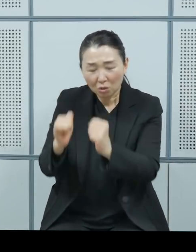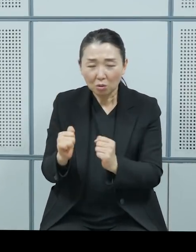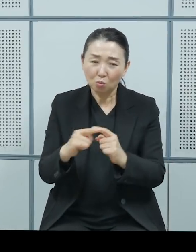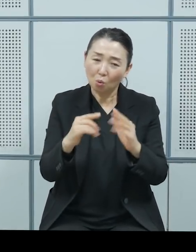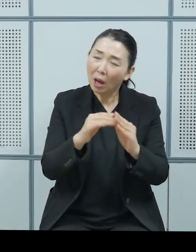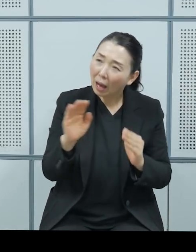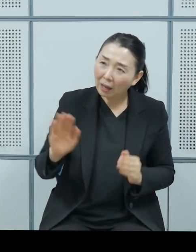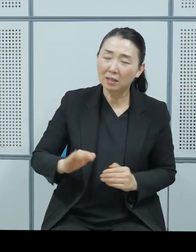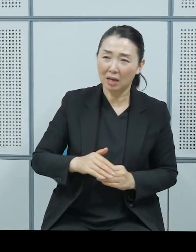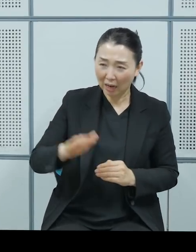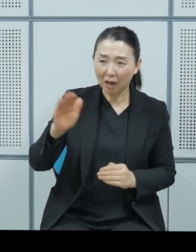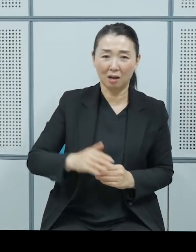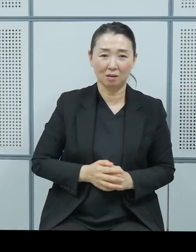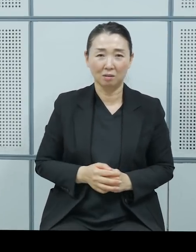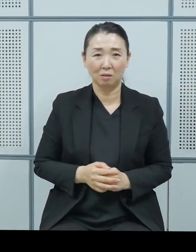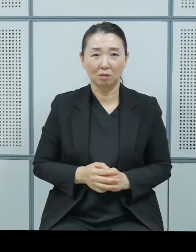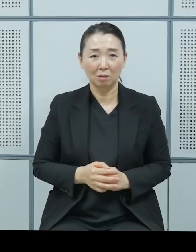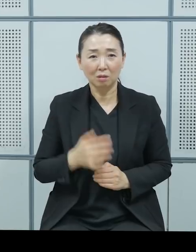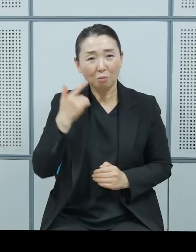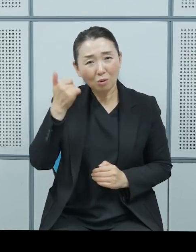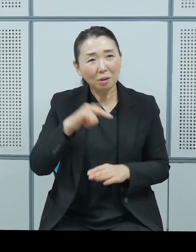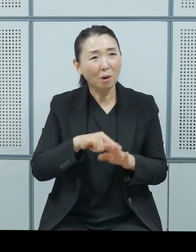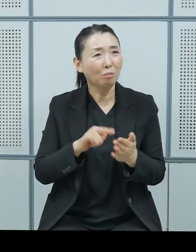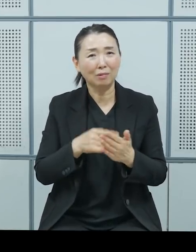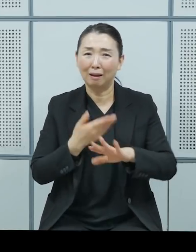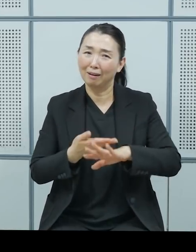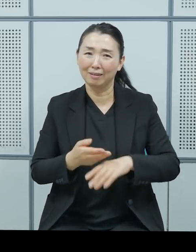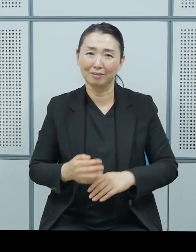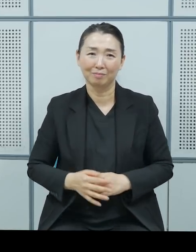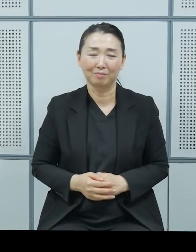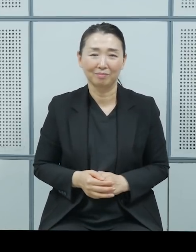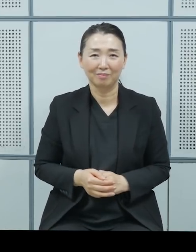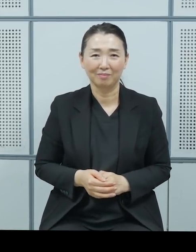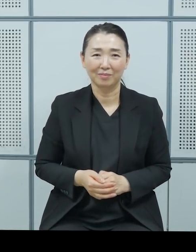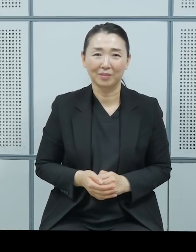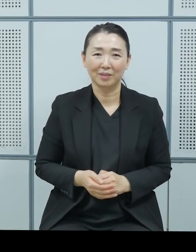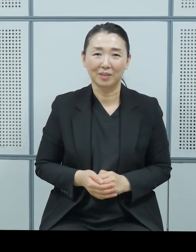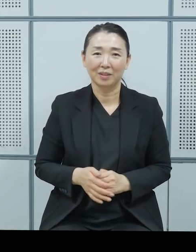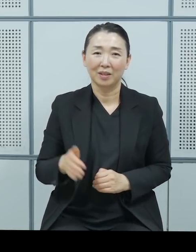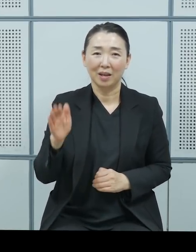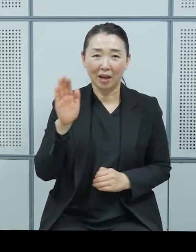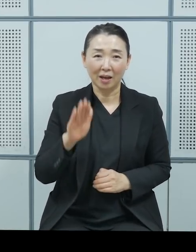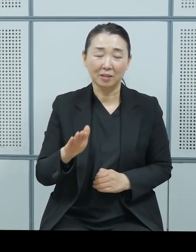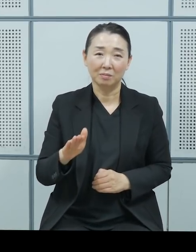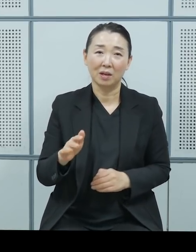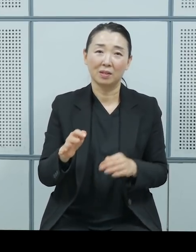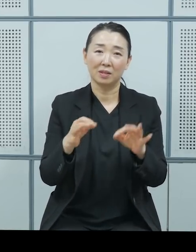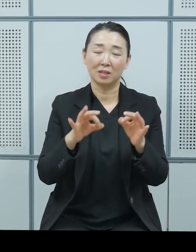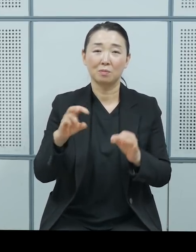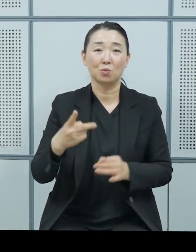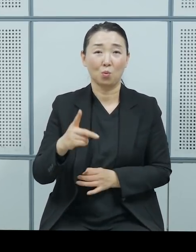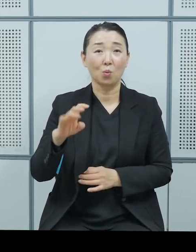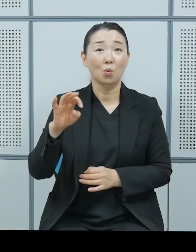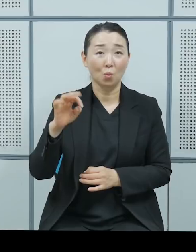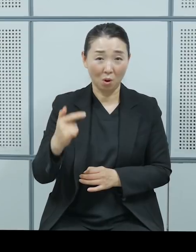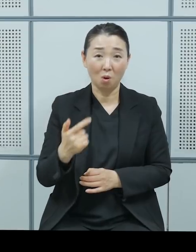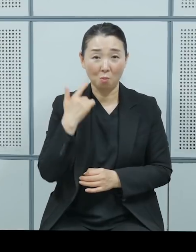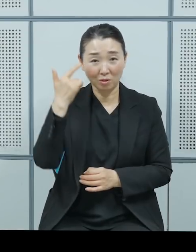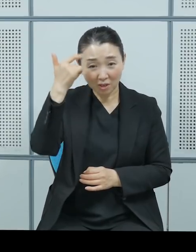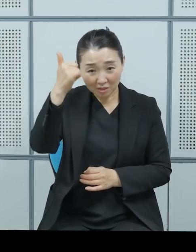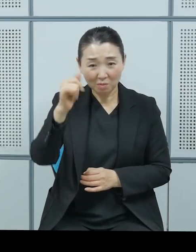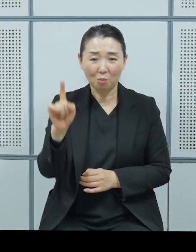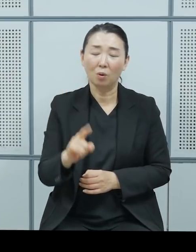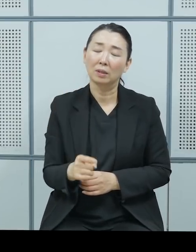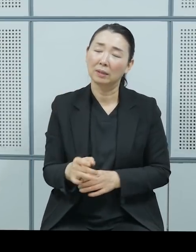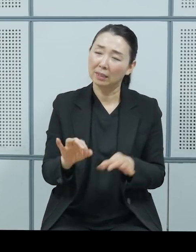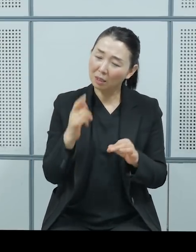아닙니다. 그런데 목사 마음이 그게 안 되더라고요. 네. 근데 김동호 목사님이 제게 어느 날 그러시는 거예요.